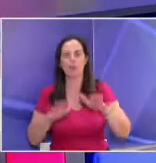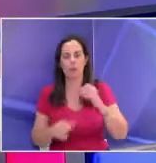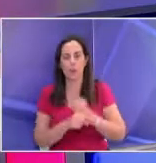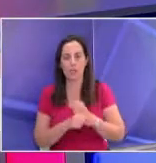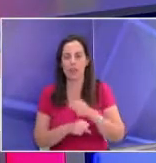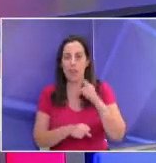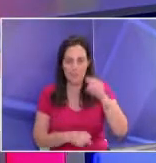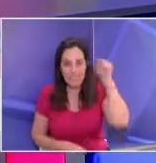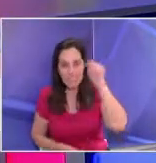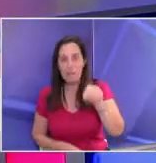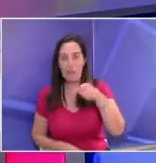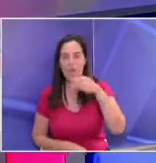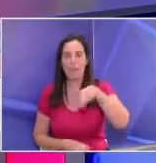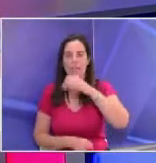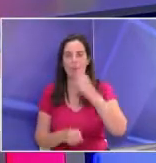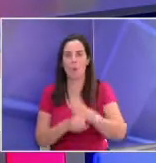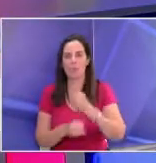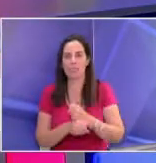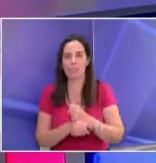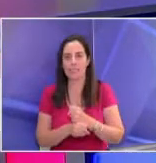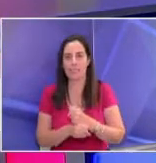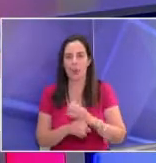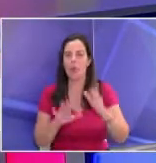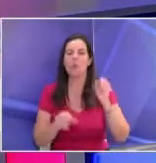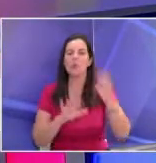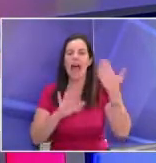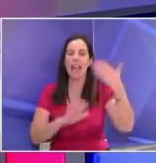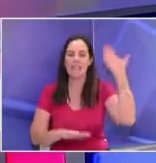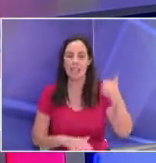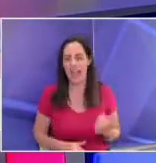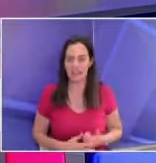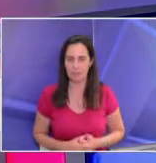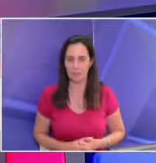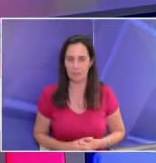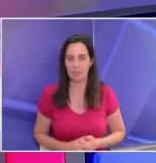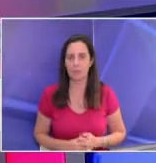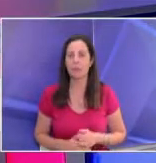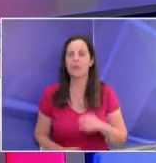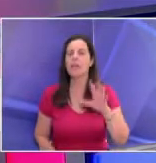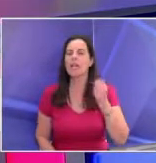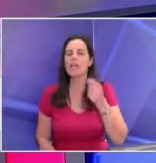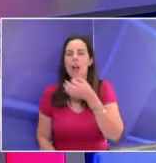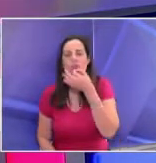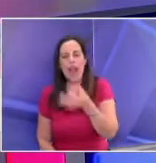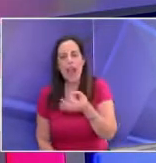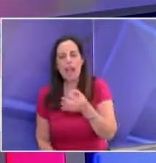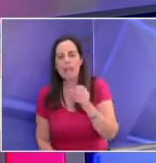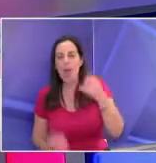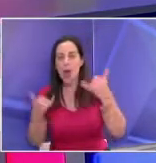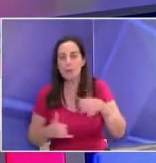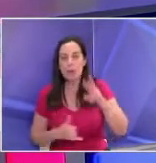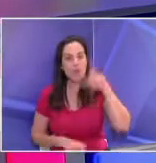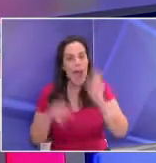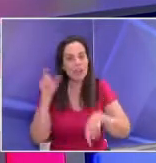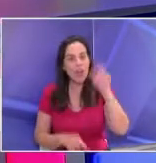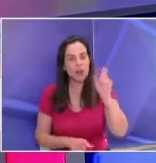עושה, והיא הצביעה על מה שאתם עושים עכשיו, לא על מה שהיה לפני 23 שנה. תענה לשאלה שלי. האם השאלה, האם היום יש